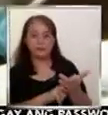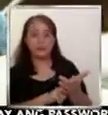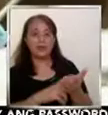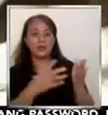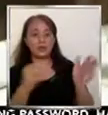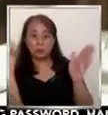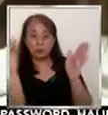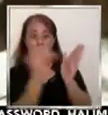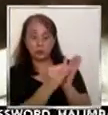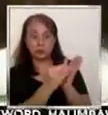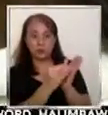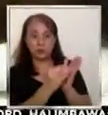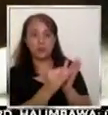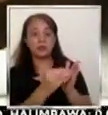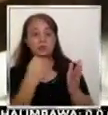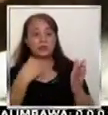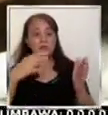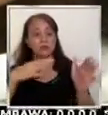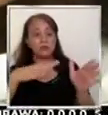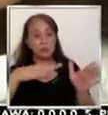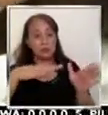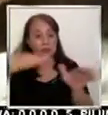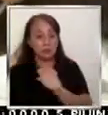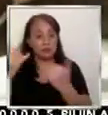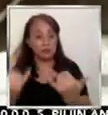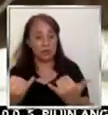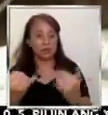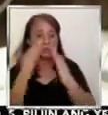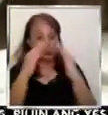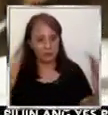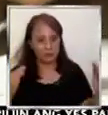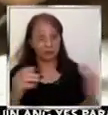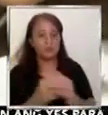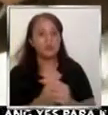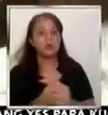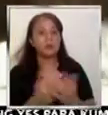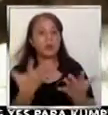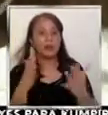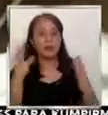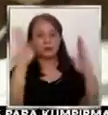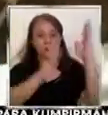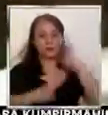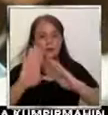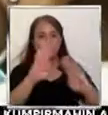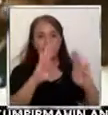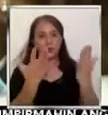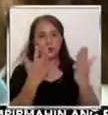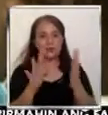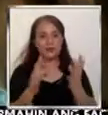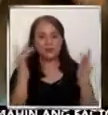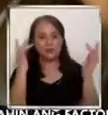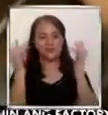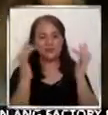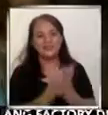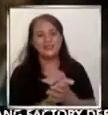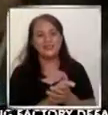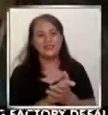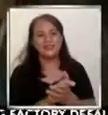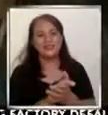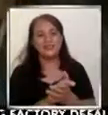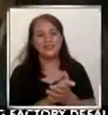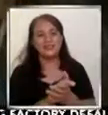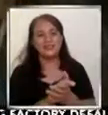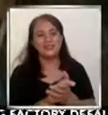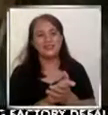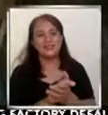ako ngayong araw sa bahay para wala ng gulo at para wala na doon maingay. Yun po, pinirmahan ko. Pero po hindi po siya